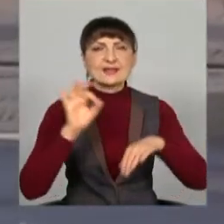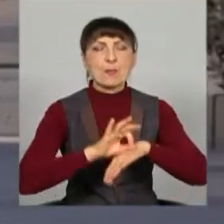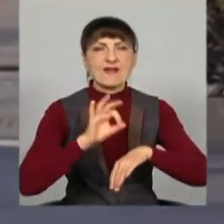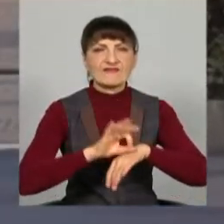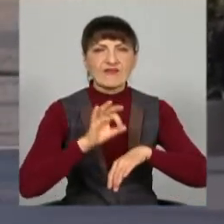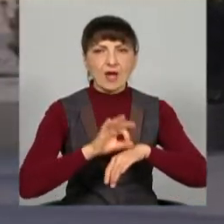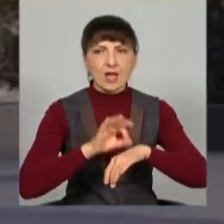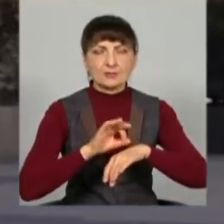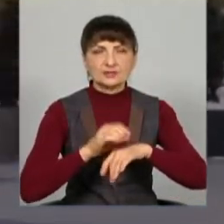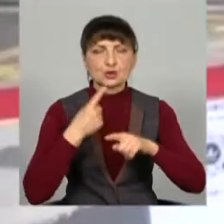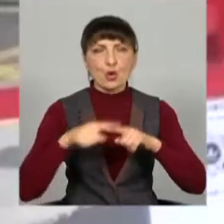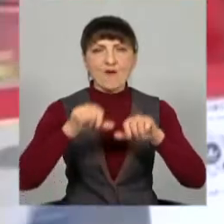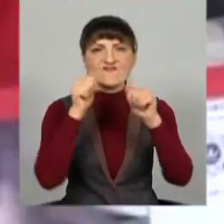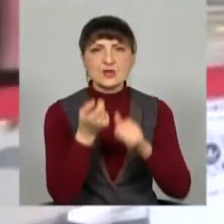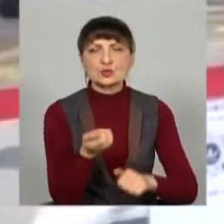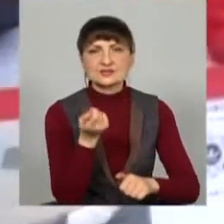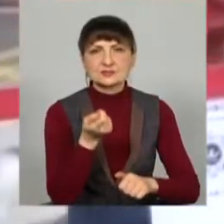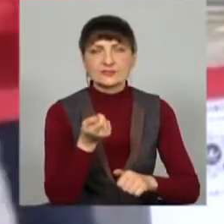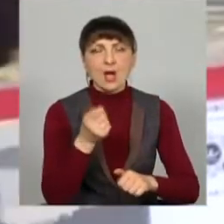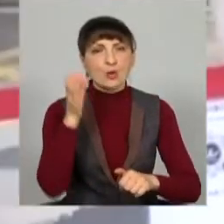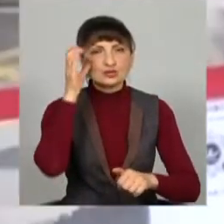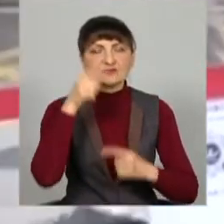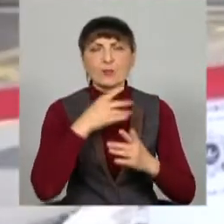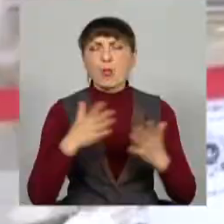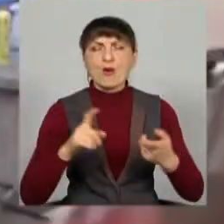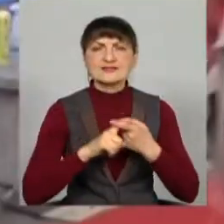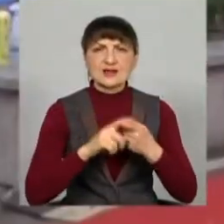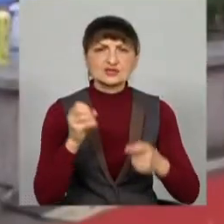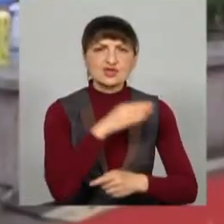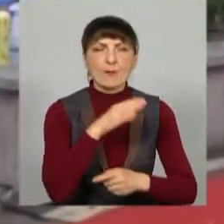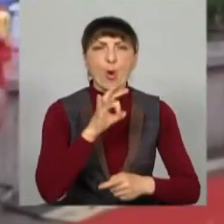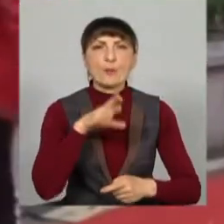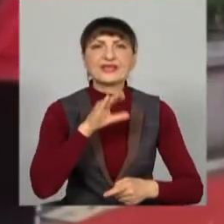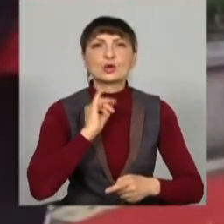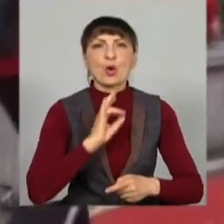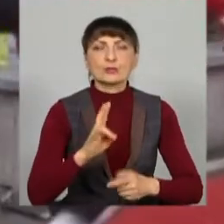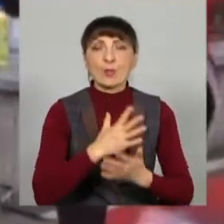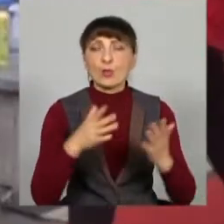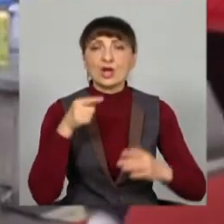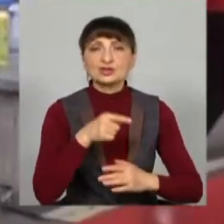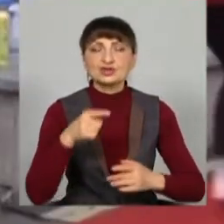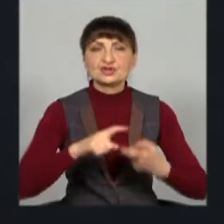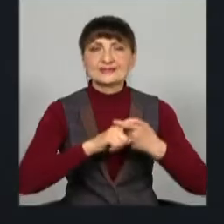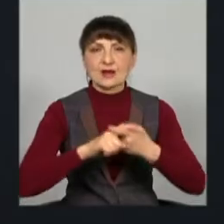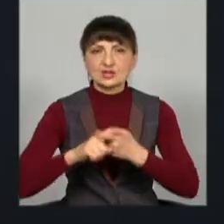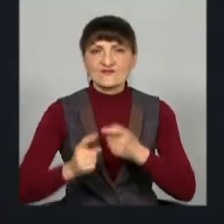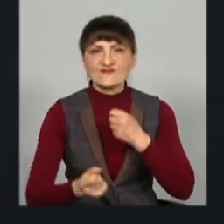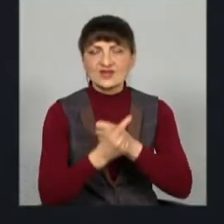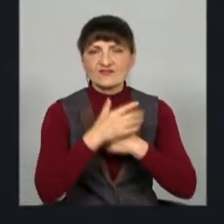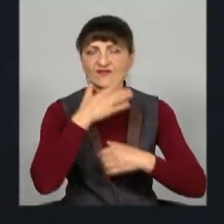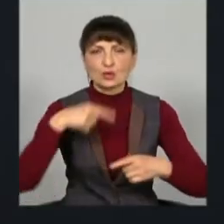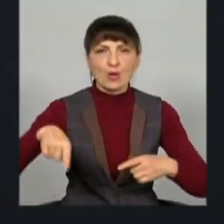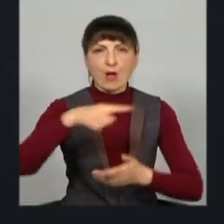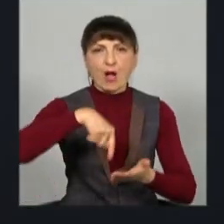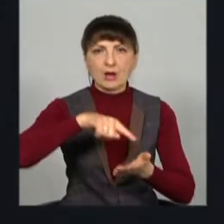заболеваемости стелс-омикроном. Он, по словам ученых, более заразен, чем омикрон. Больше 1000 инфицированных выявлены в десятках